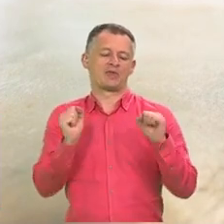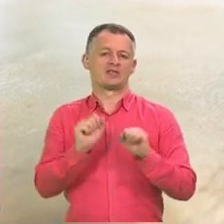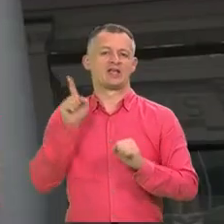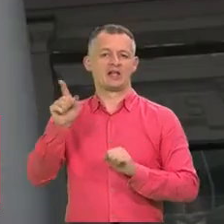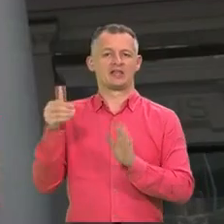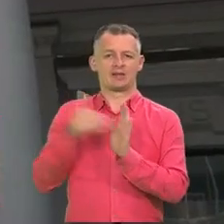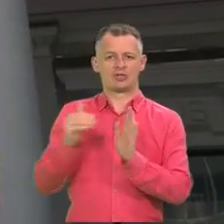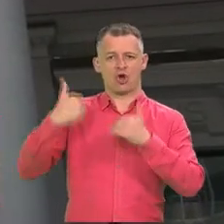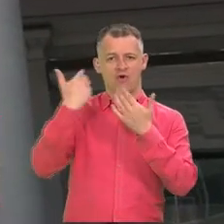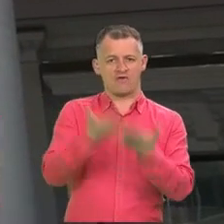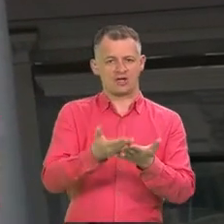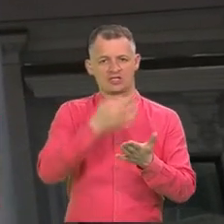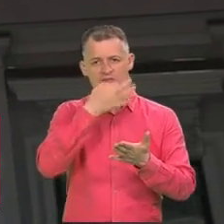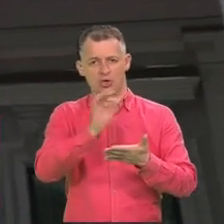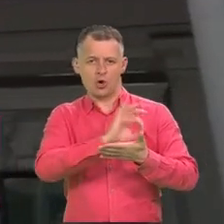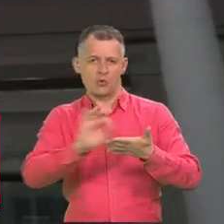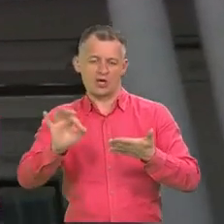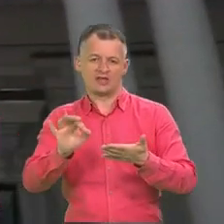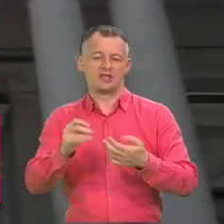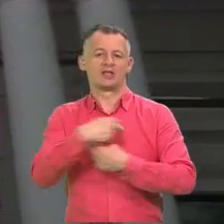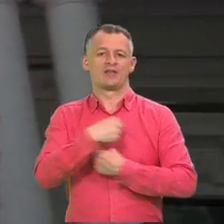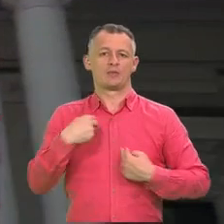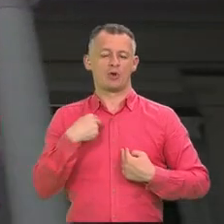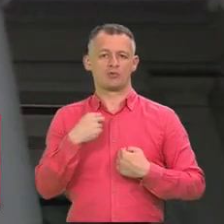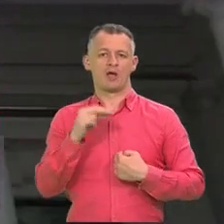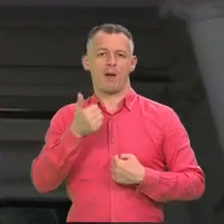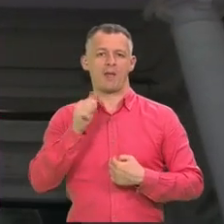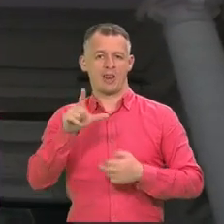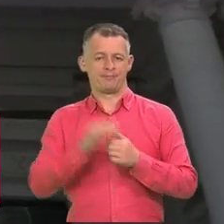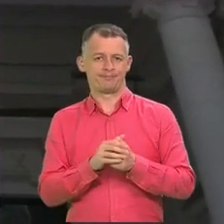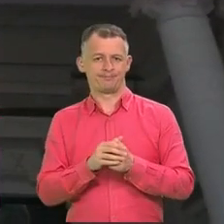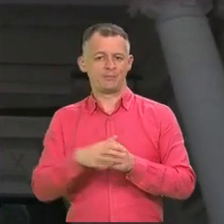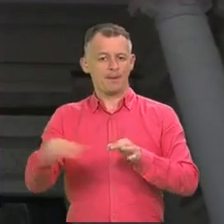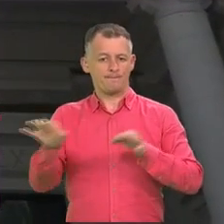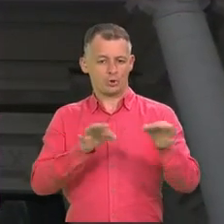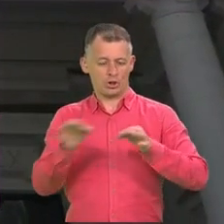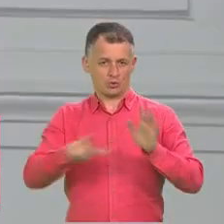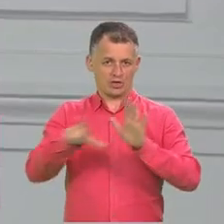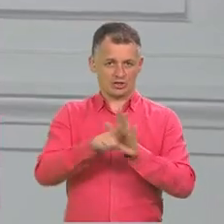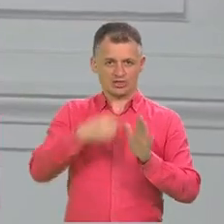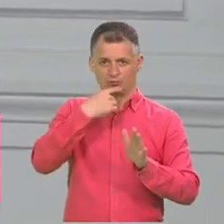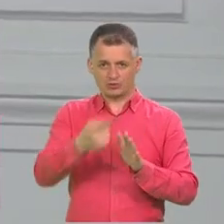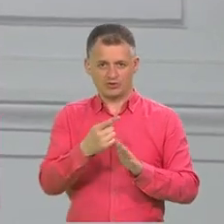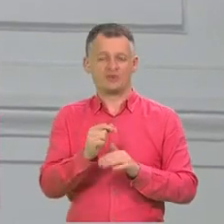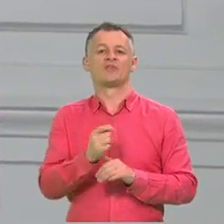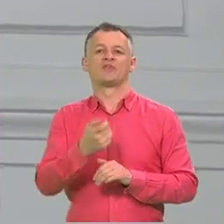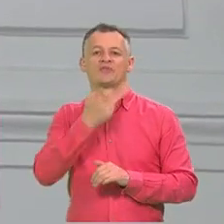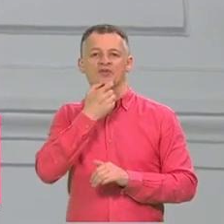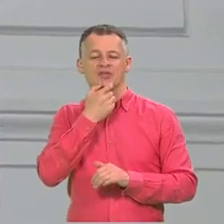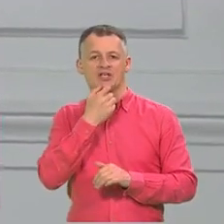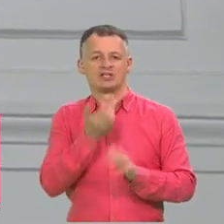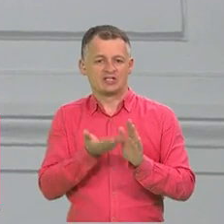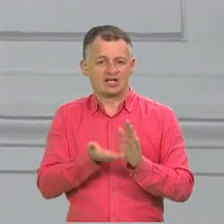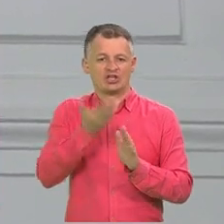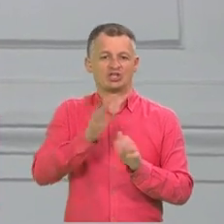ofere, se arată într-un comunicat al Curții de Apel. Proiectul de lege prevede ca vârsta de pensionare să crească de la 50 la 60 de